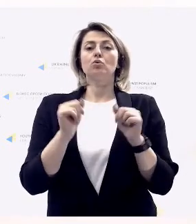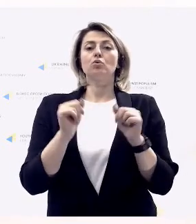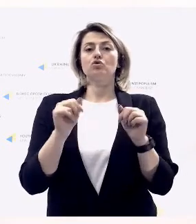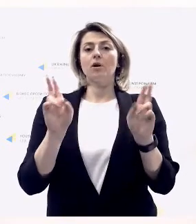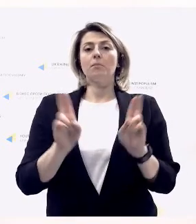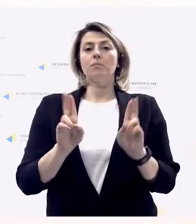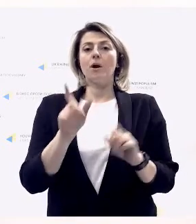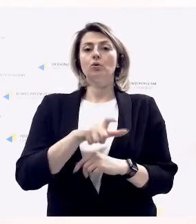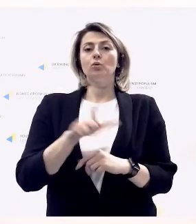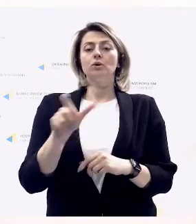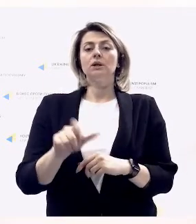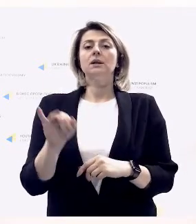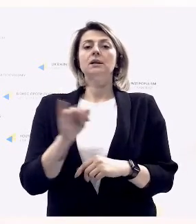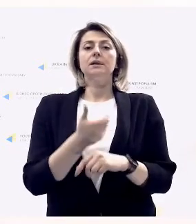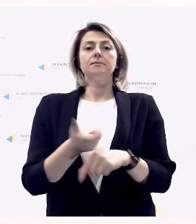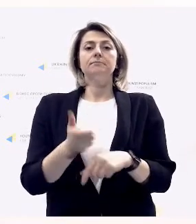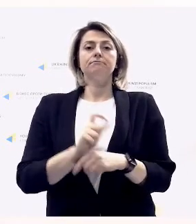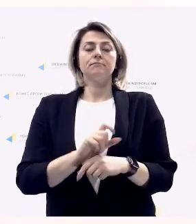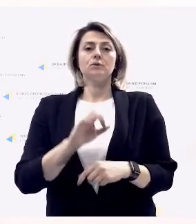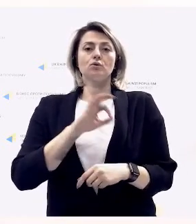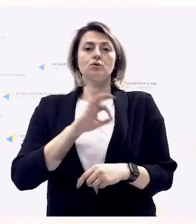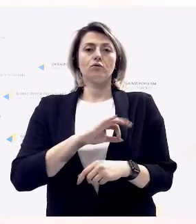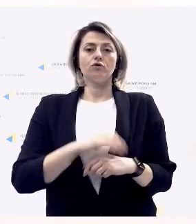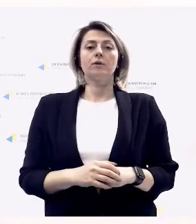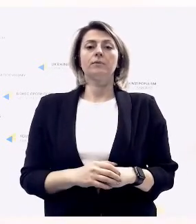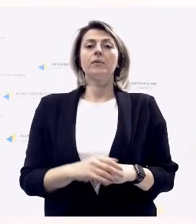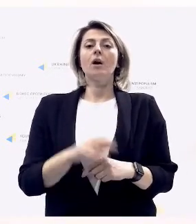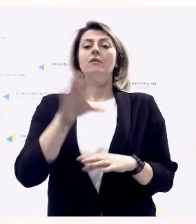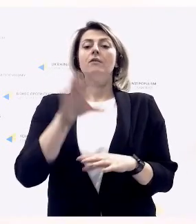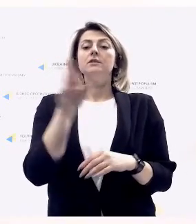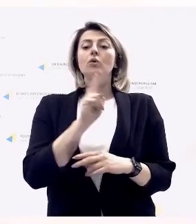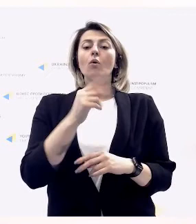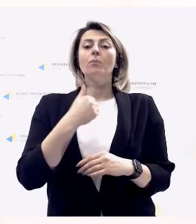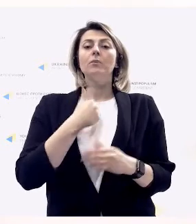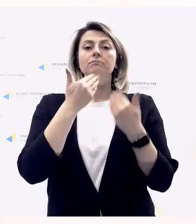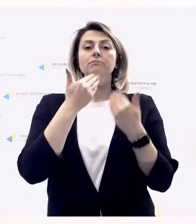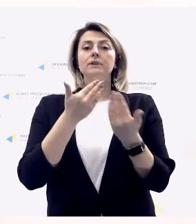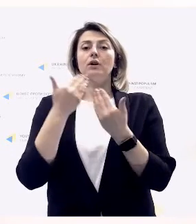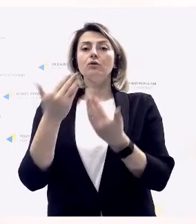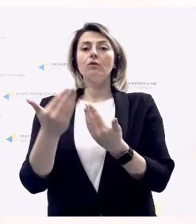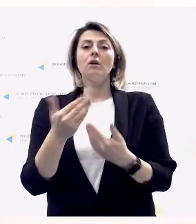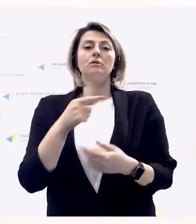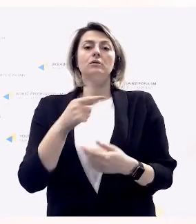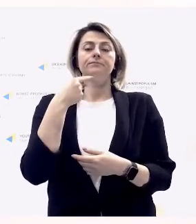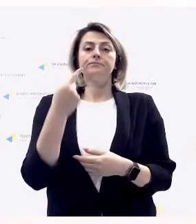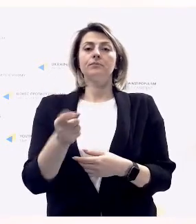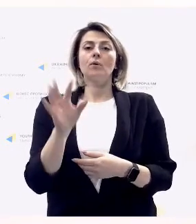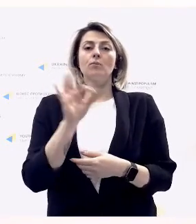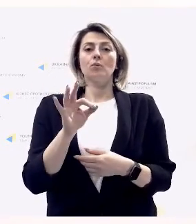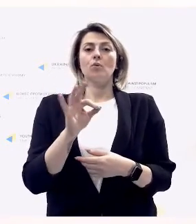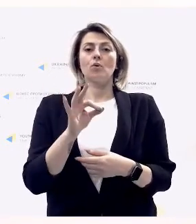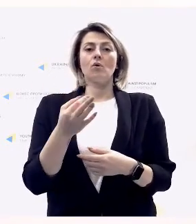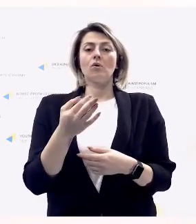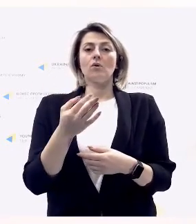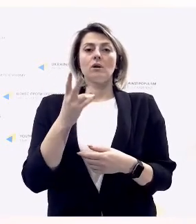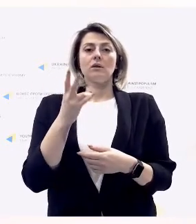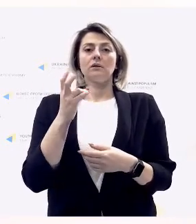і зловживань. Всі, кого ми інтерв'ювали, повідомляли про нелюдські умови